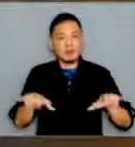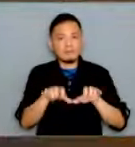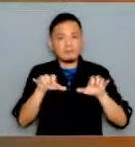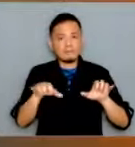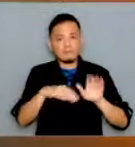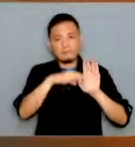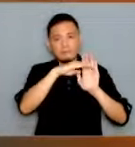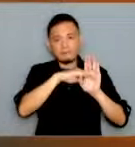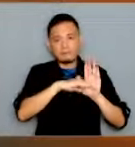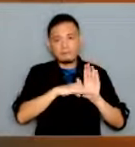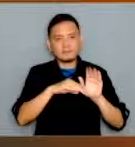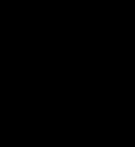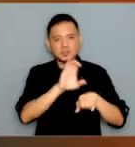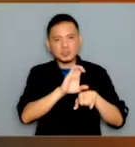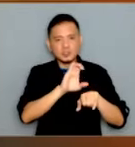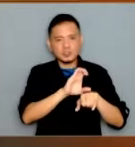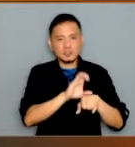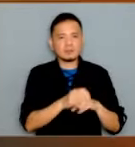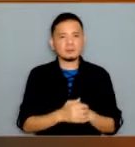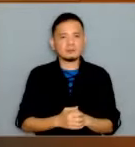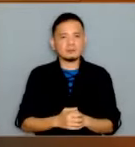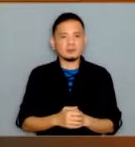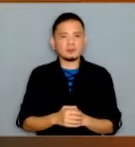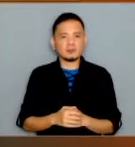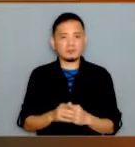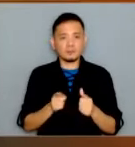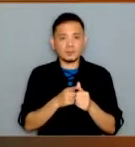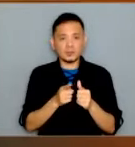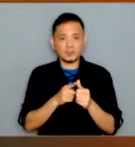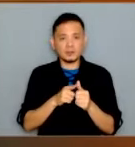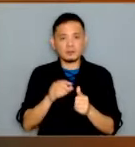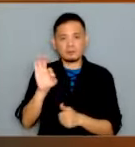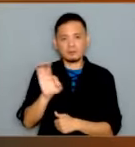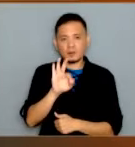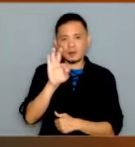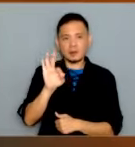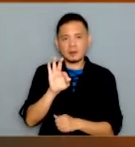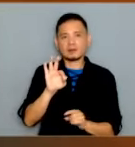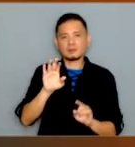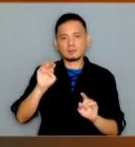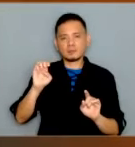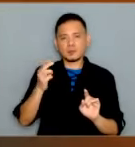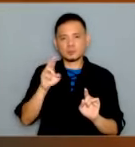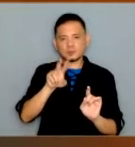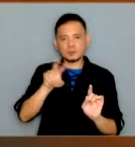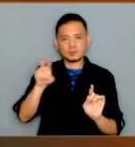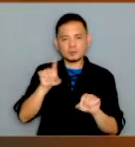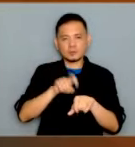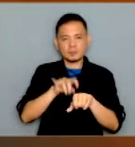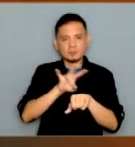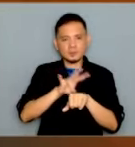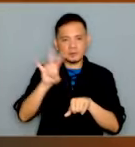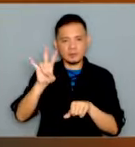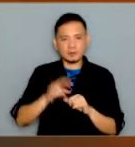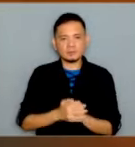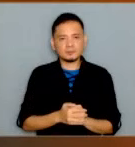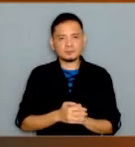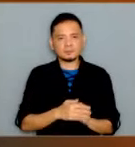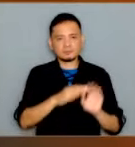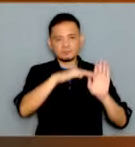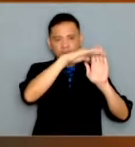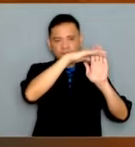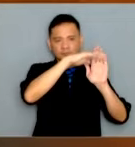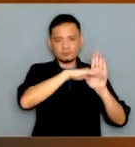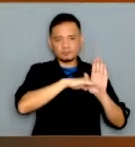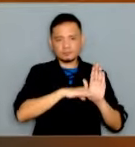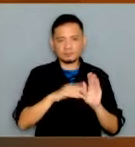Cathedral. Magsisimula ang paggunita ng Holy Week alas 7 ng gabi sa March 22 o sa darating na Biyernes. Magkakaroon naman ng prosesyon